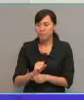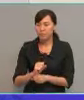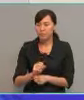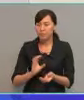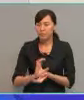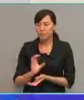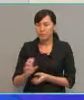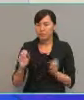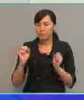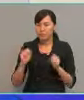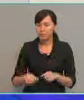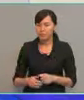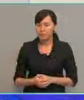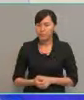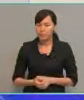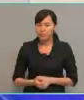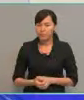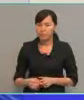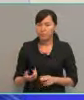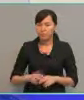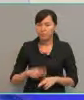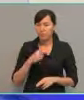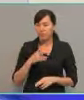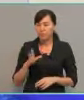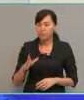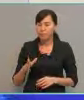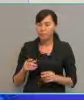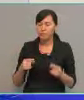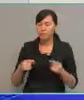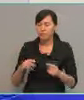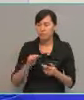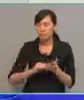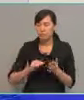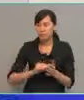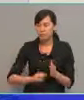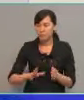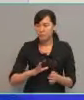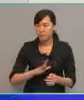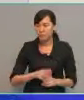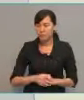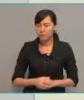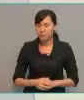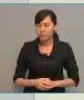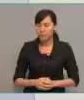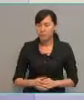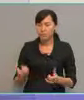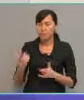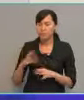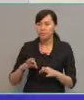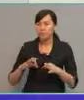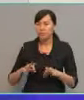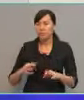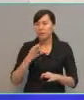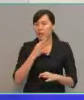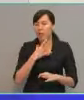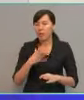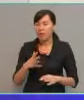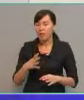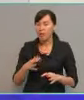бекеттерінен өте алады деген. Сол жерде алып қарасаңыздар, бұл жерде нақты жазылған. Жаңағы жүкті көлікпенен кез